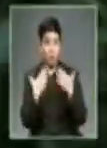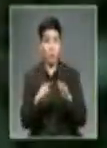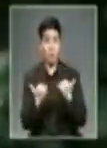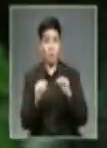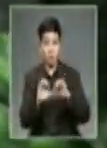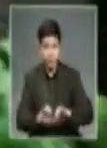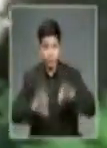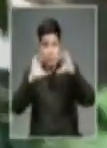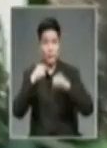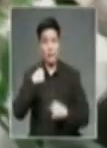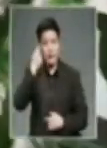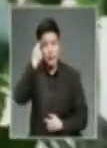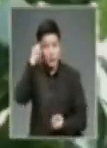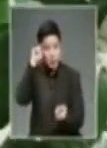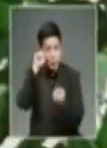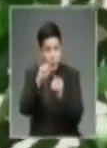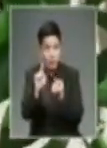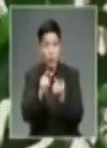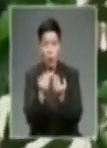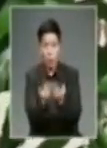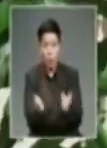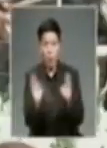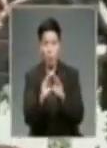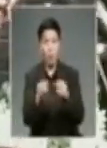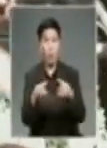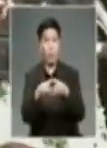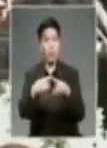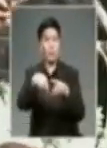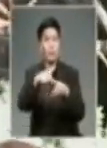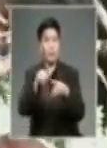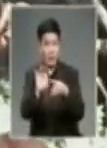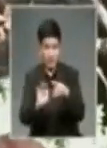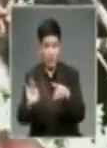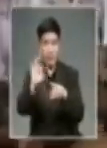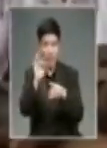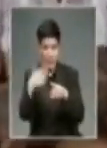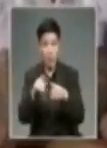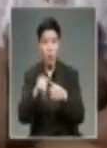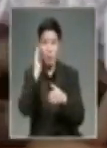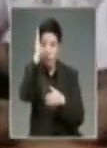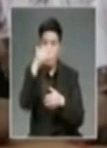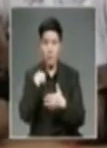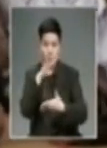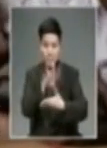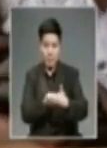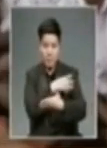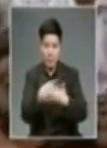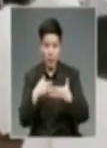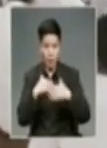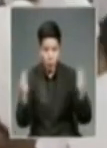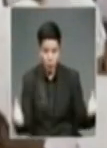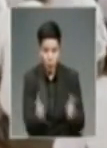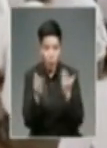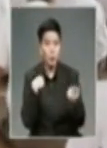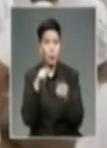าลนี้นอกจากจะตระหนักถึงความสำคัญของสถาบันครอบครัวตามที่กล่าวมาแล้วก็ยังได้ประกาศใช้แผนแม่บทส่งเสริมคุณธรรมแห่งช